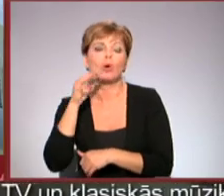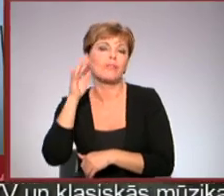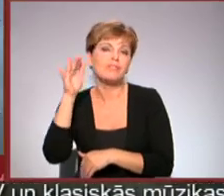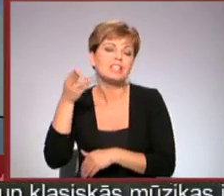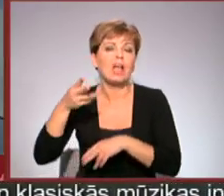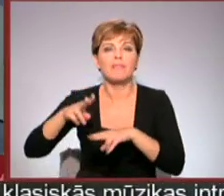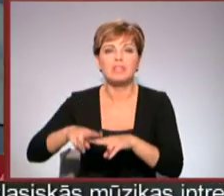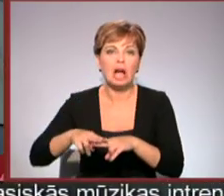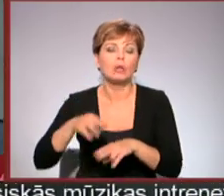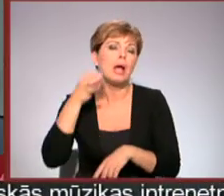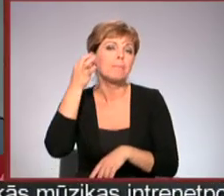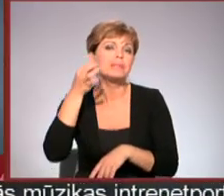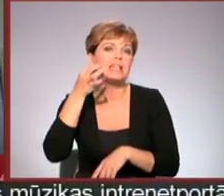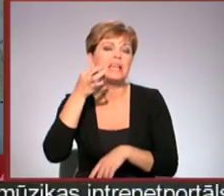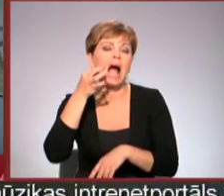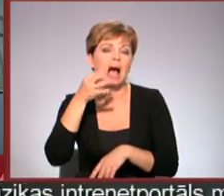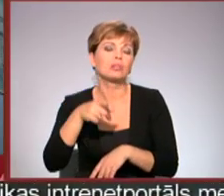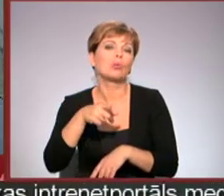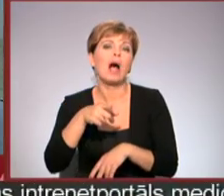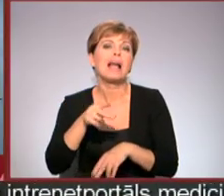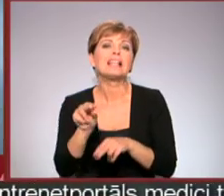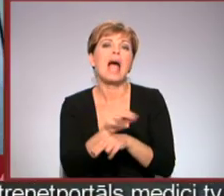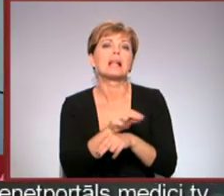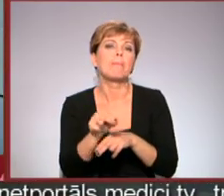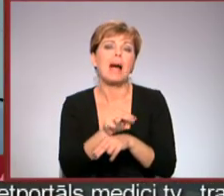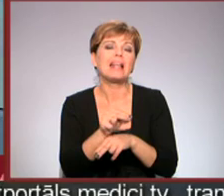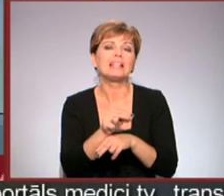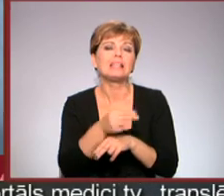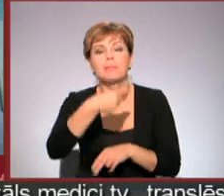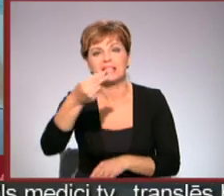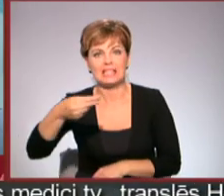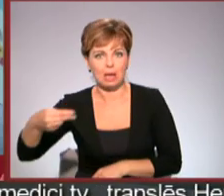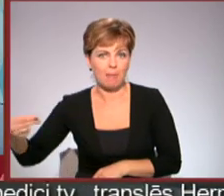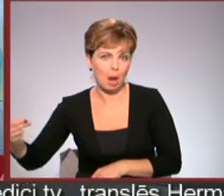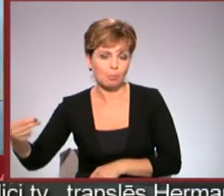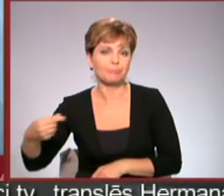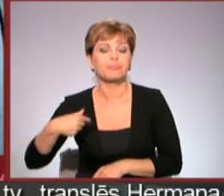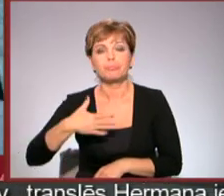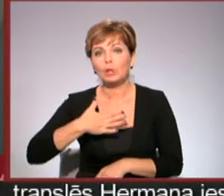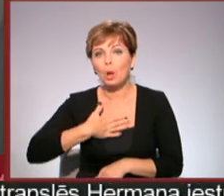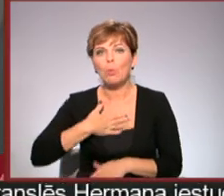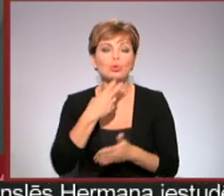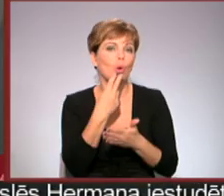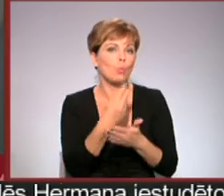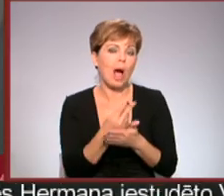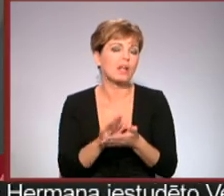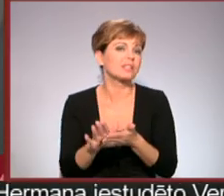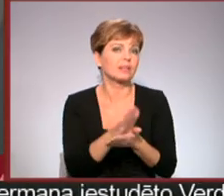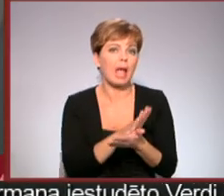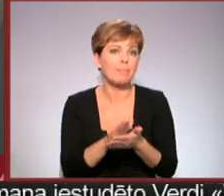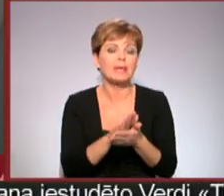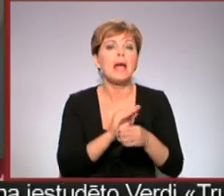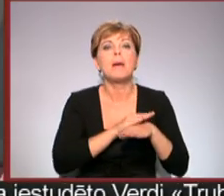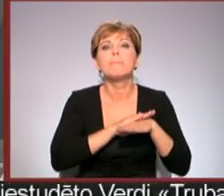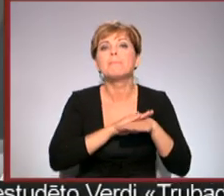gan psihiatrijas pacientu daļredēji un terapeitiskiem zīmējumiem. Mūsu nolūks nebija piepildīt visu